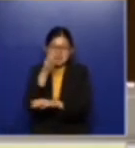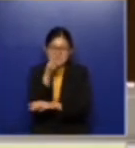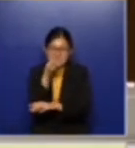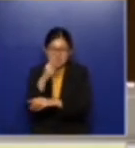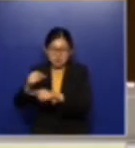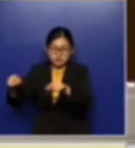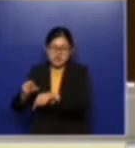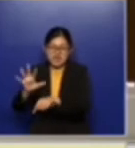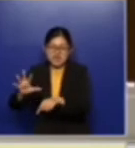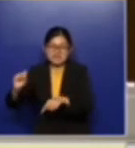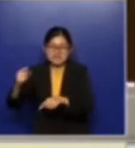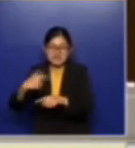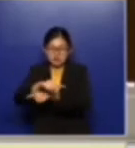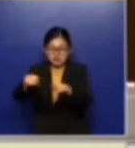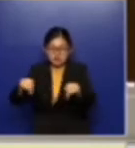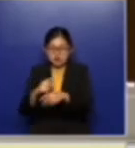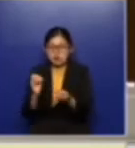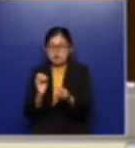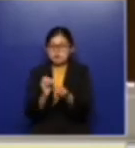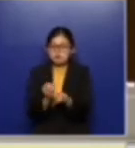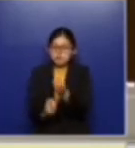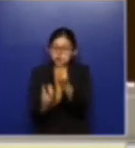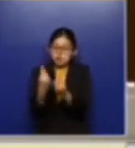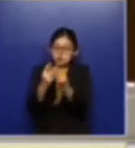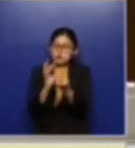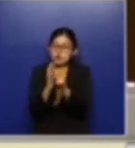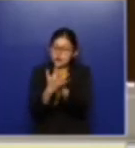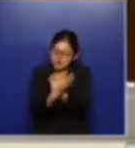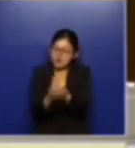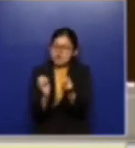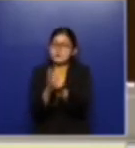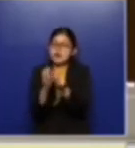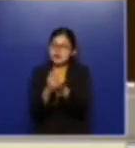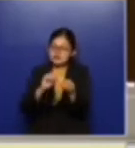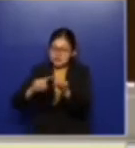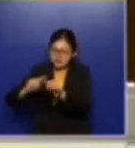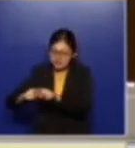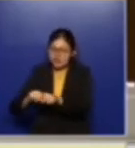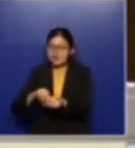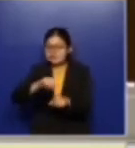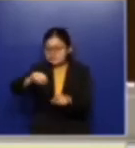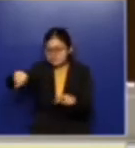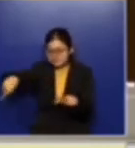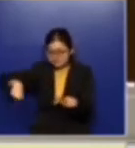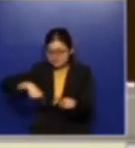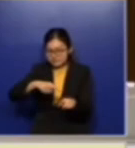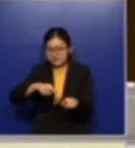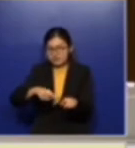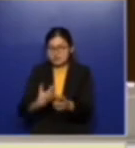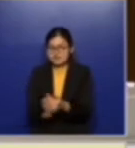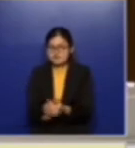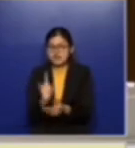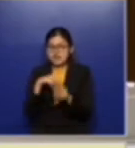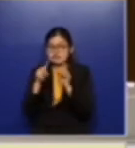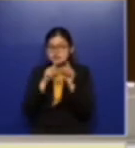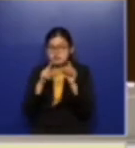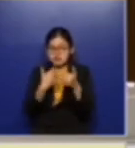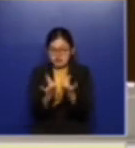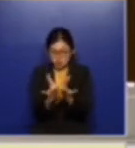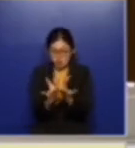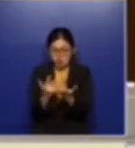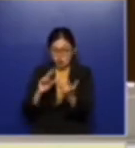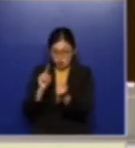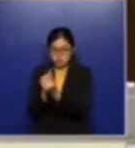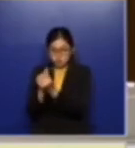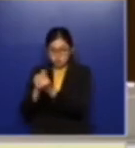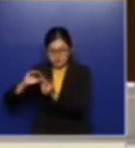อกนั้นเป็นพืชไร่ดังนั้นท่านขอมาเลยหลังจากที่กระทู้เสร็จท่านมาเจอผมข้างหลังบ